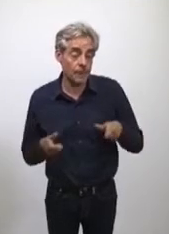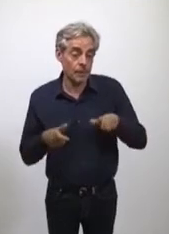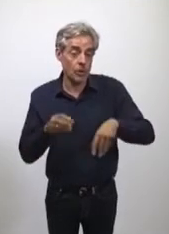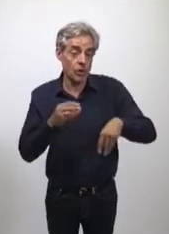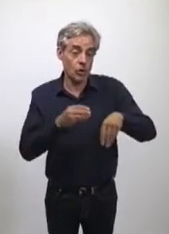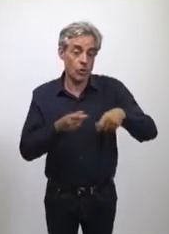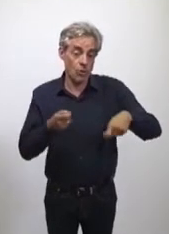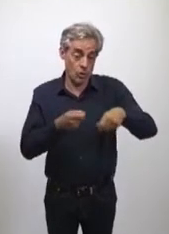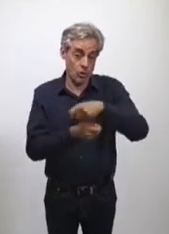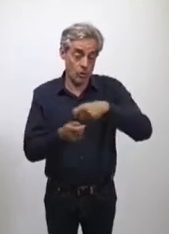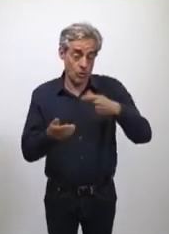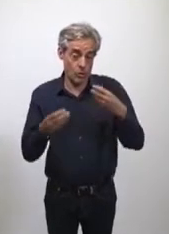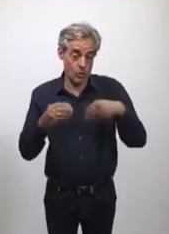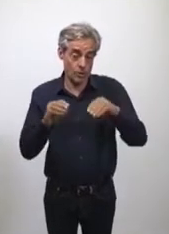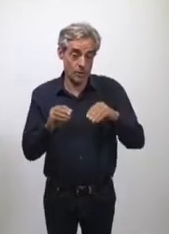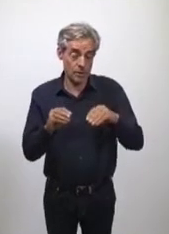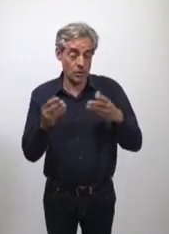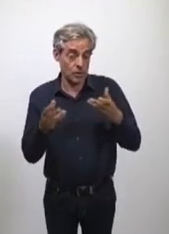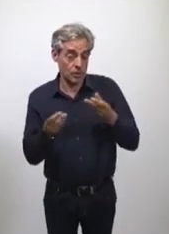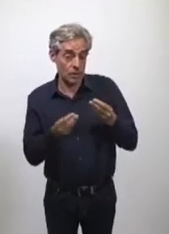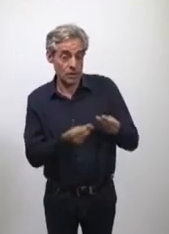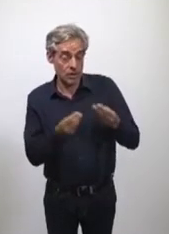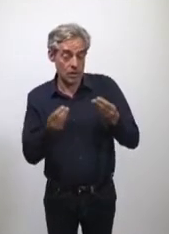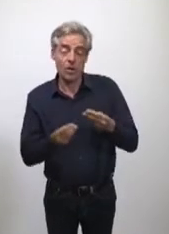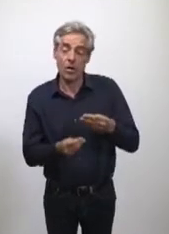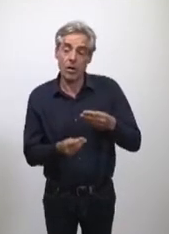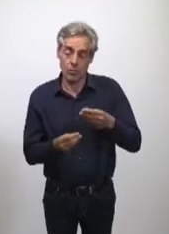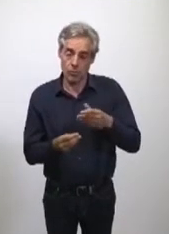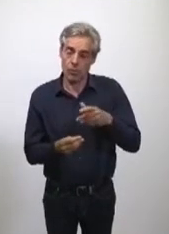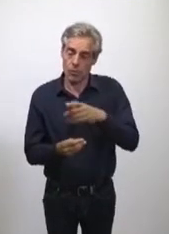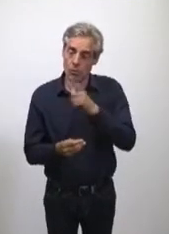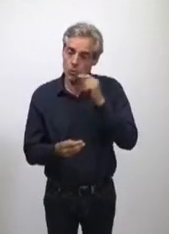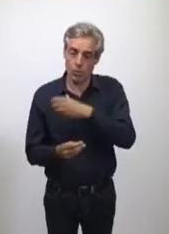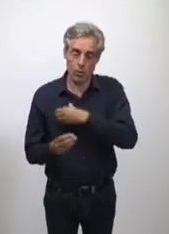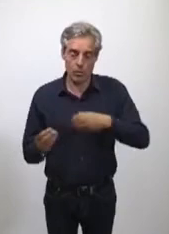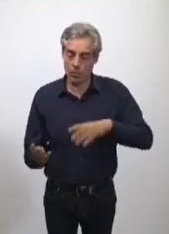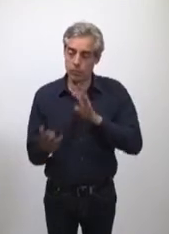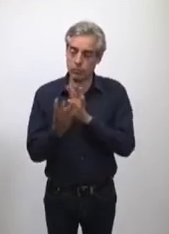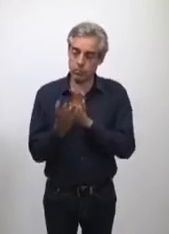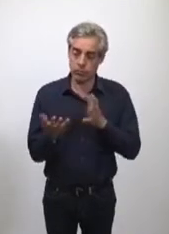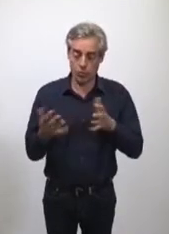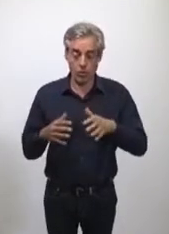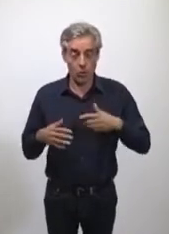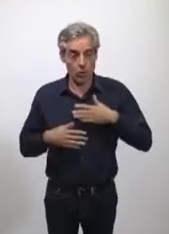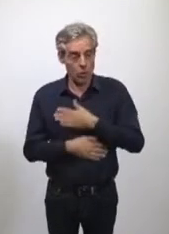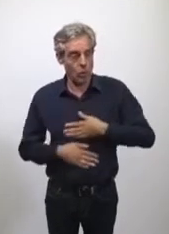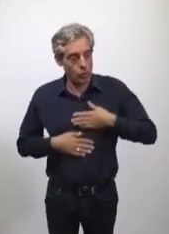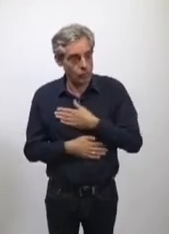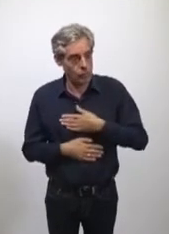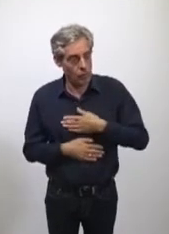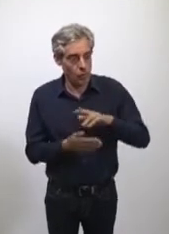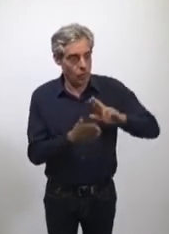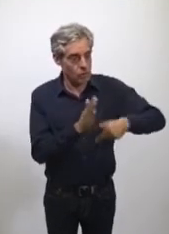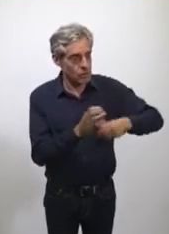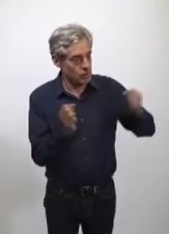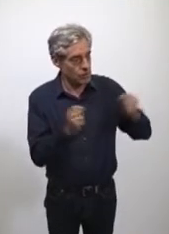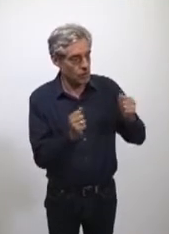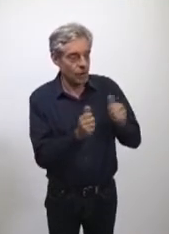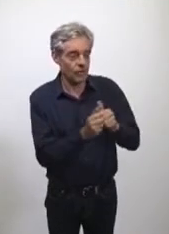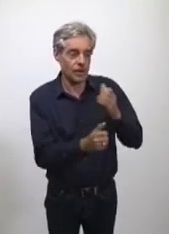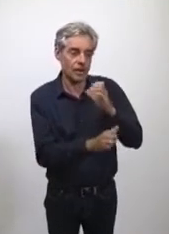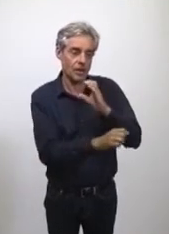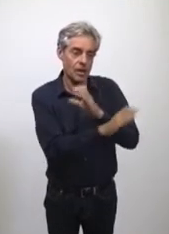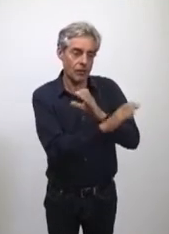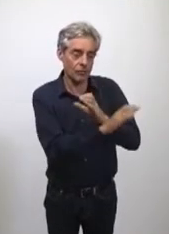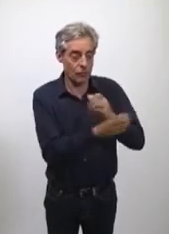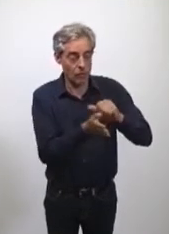été entendus par Monsieur le maire qui les a reçus immédiatement, et ces commerçants, eux, étaient très pressés que nous signions un accord avec Carrefour, ce